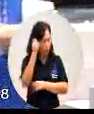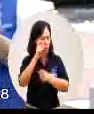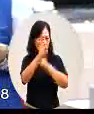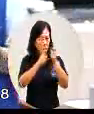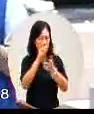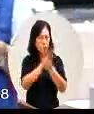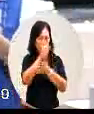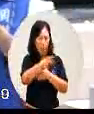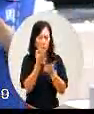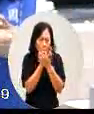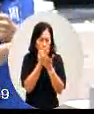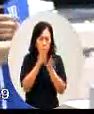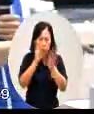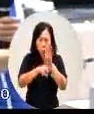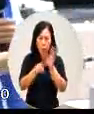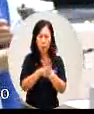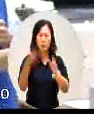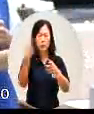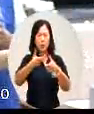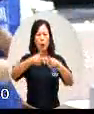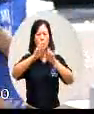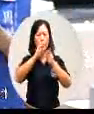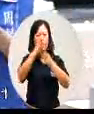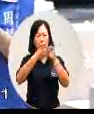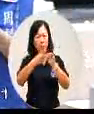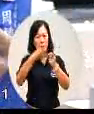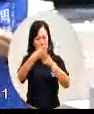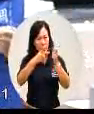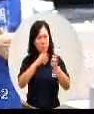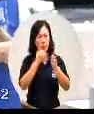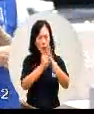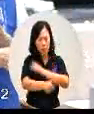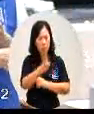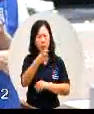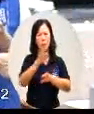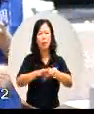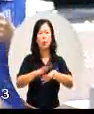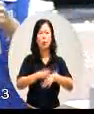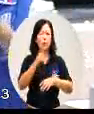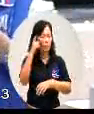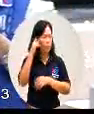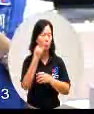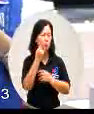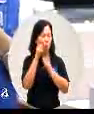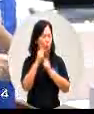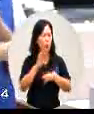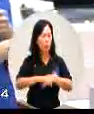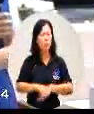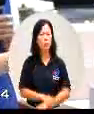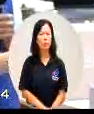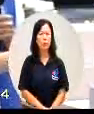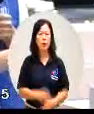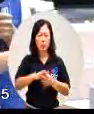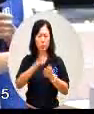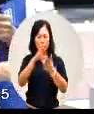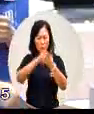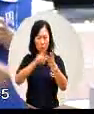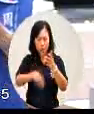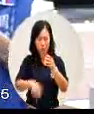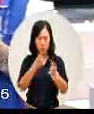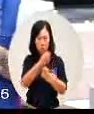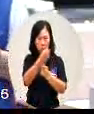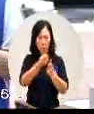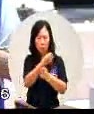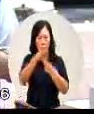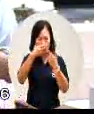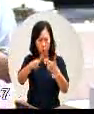等到回来的时候也是两三年，也没有办法进来，啊，有够可怜。 所以市长除了解除这个不当的管制，当然